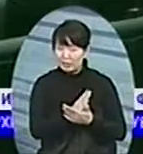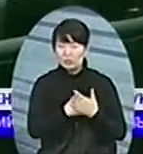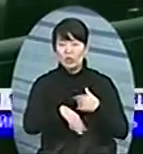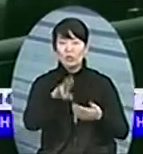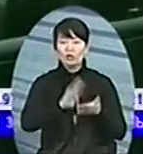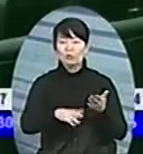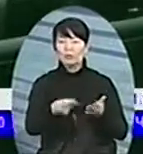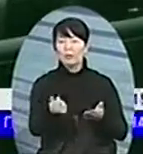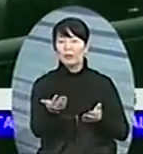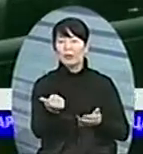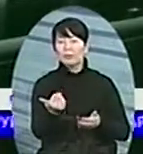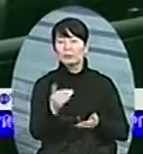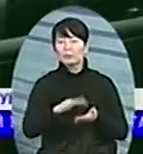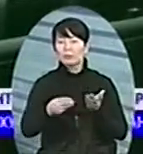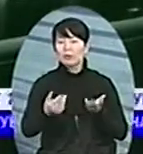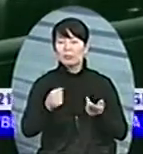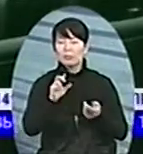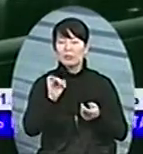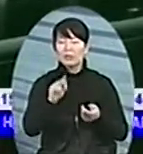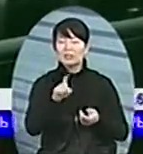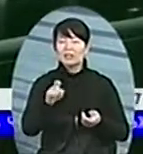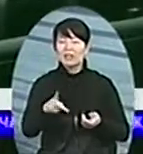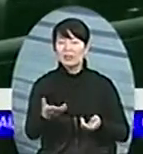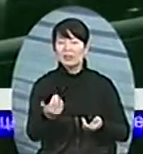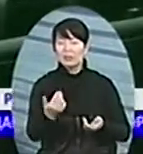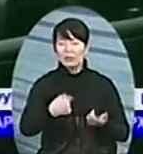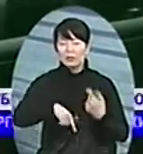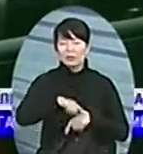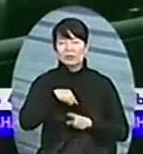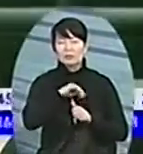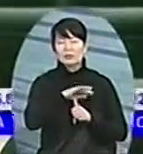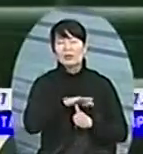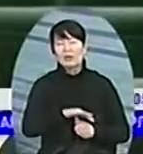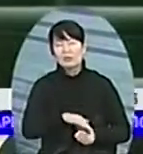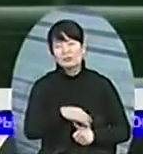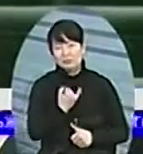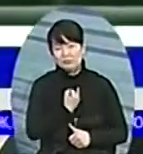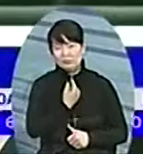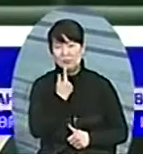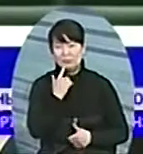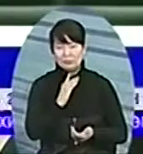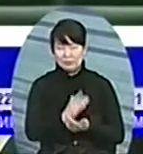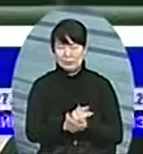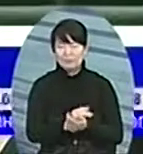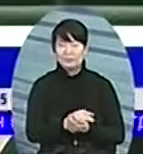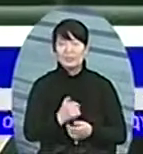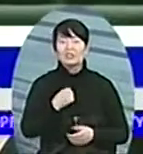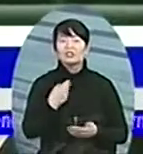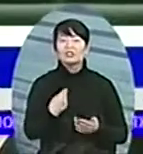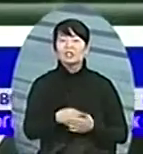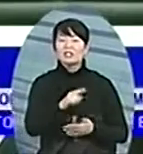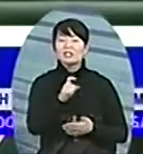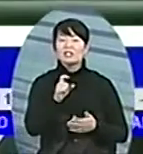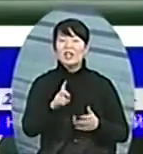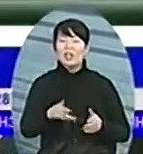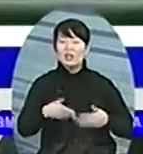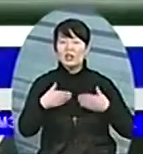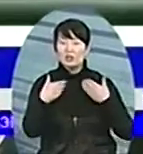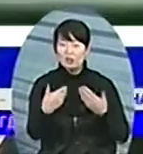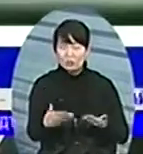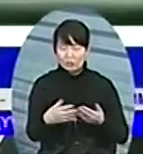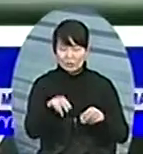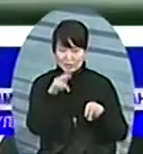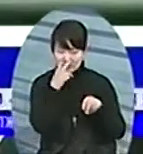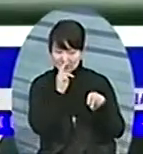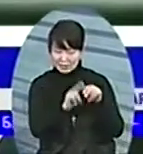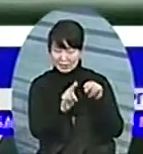төлбөр буцаагаал төлөх болдог. Энэ үн дээр дарамттай байдаг. Зээл олох гэж байгаа өөрийнх нь шалгуур үзүүлэлт нь яг тэр